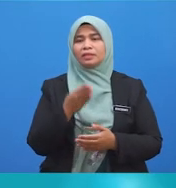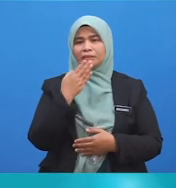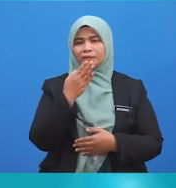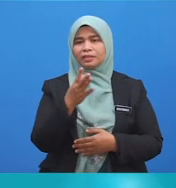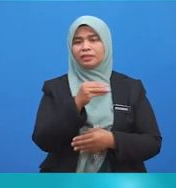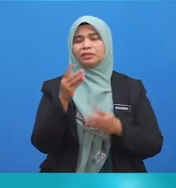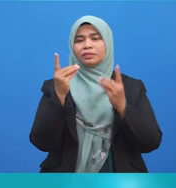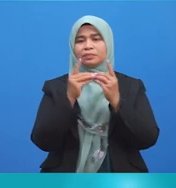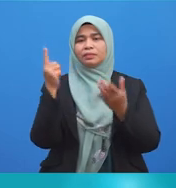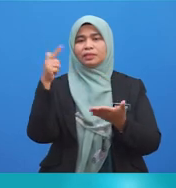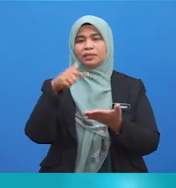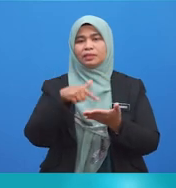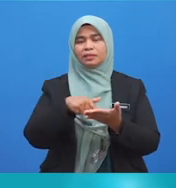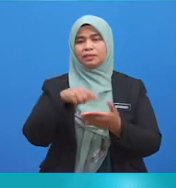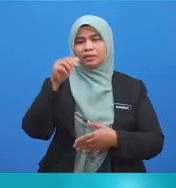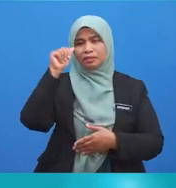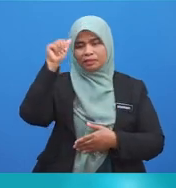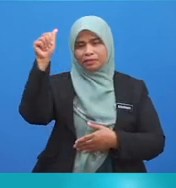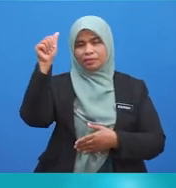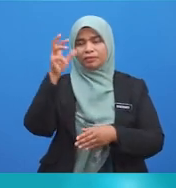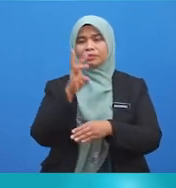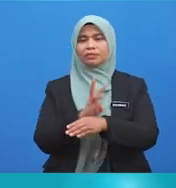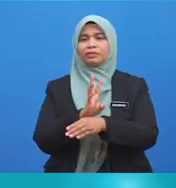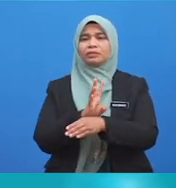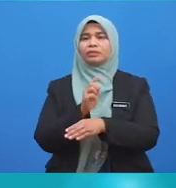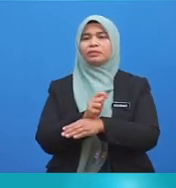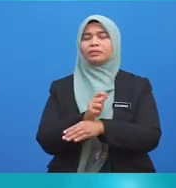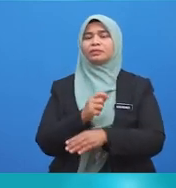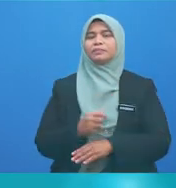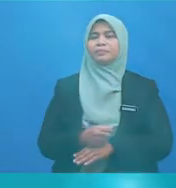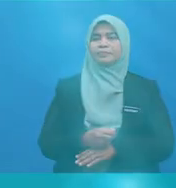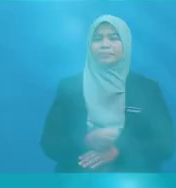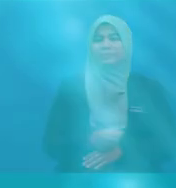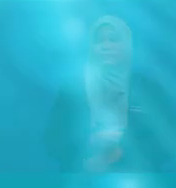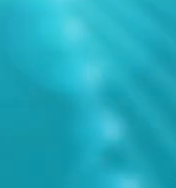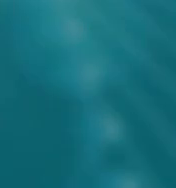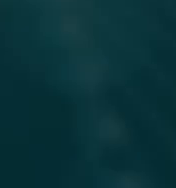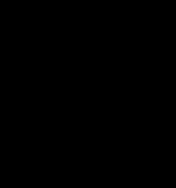dan jumpa lagi. Assalamualaikum warahmatullahi wabarakatuh.